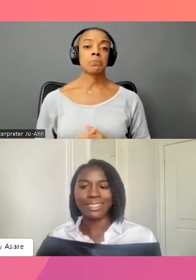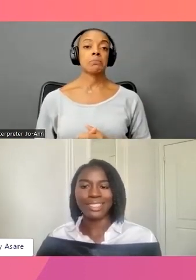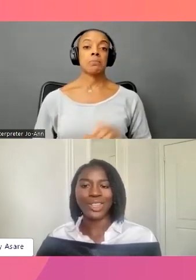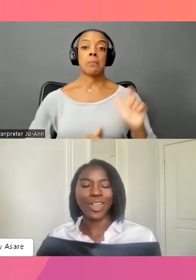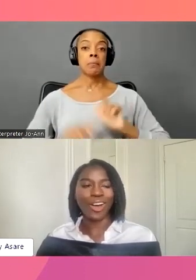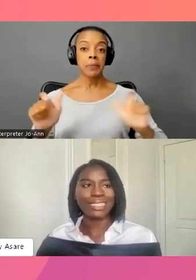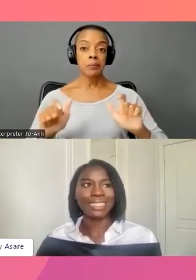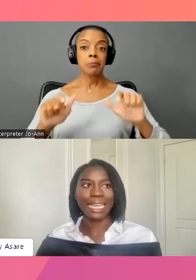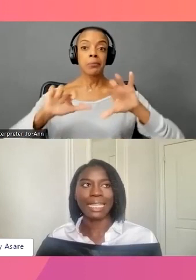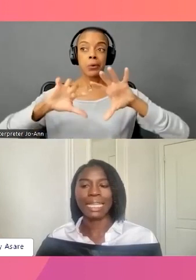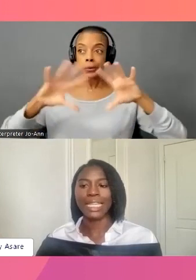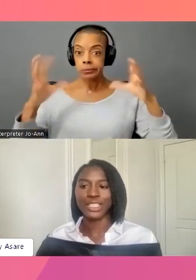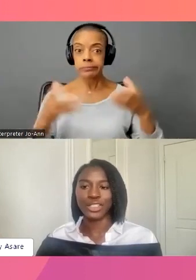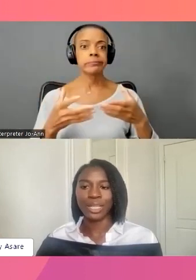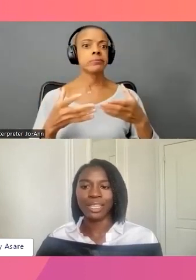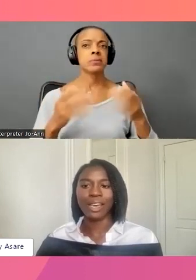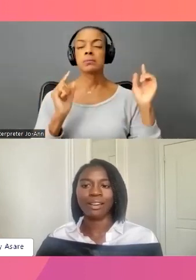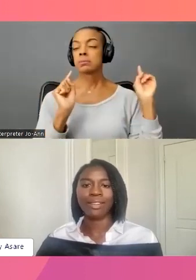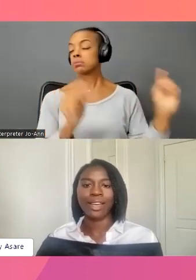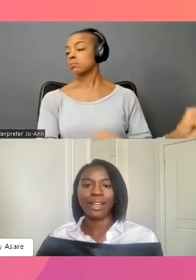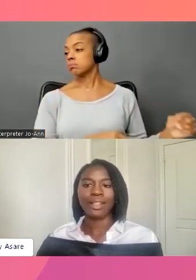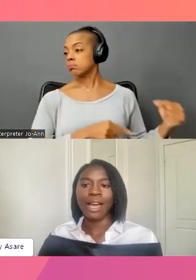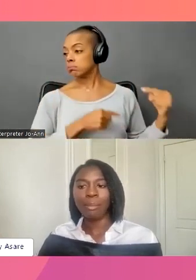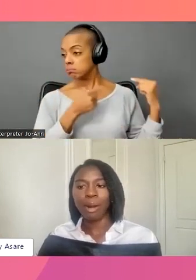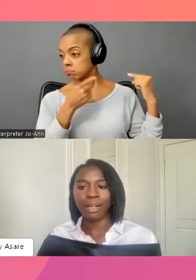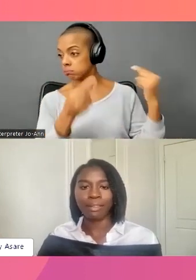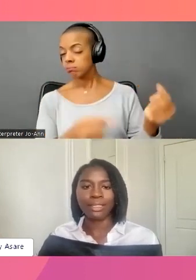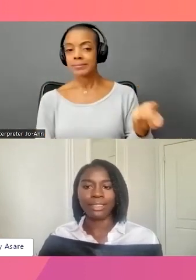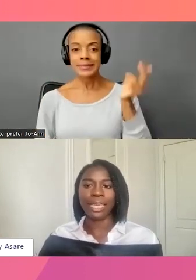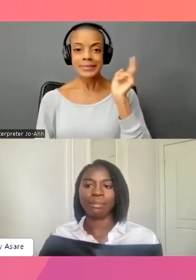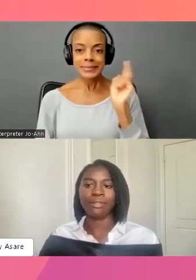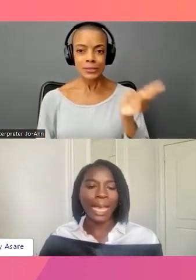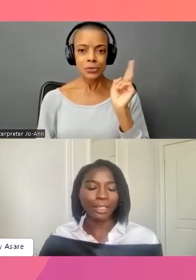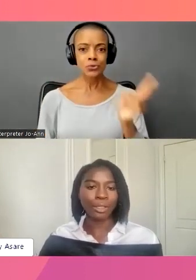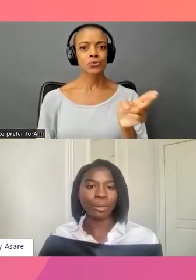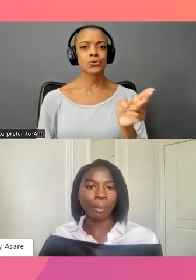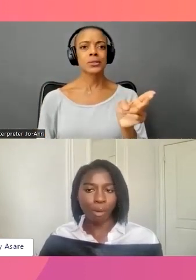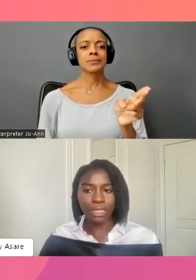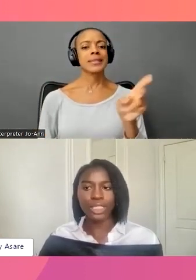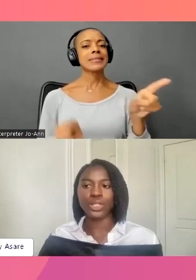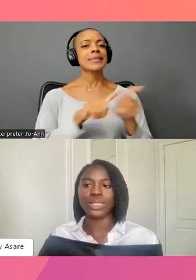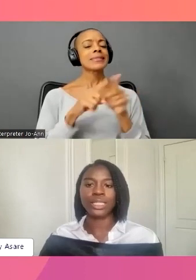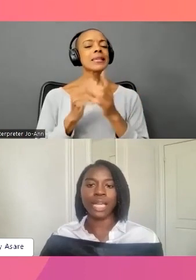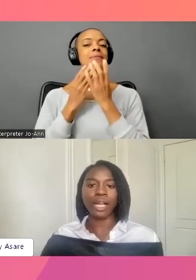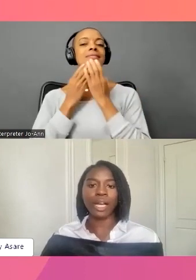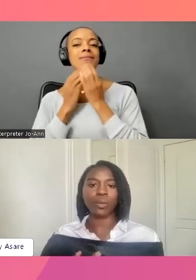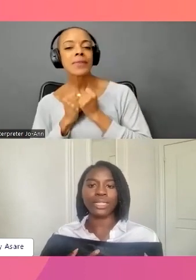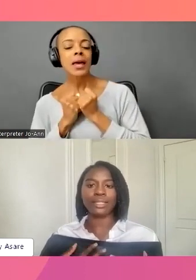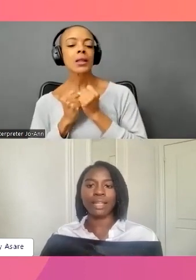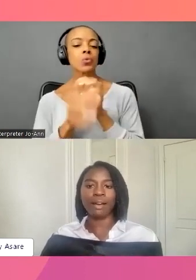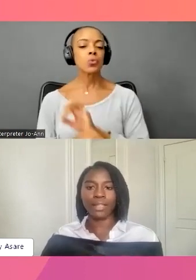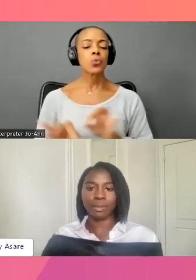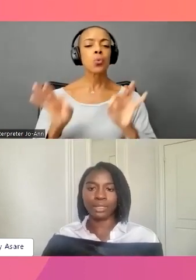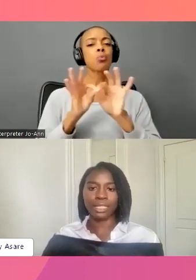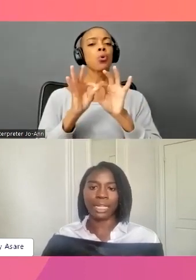Je crois qu'en tant que société, qu'en tant que mm, mm, citoyen, il y a un